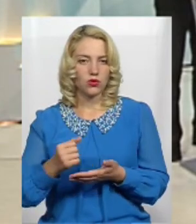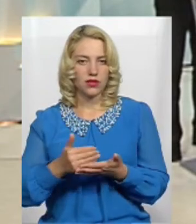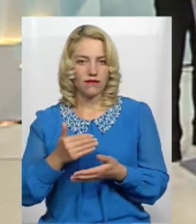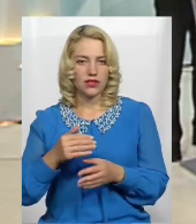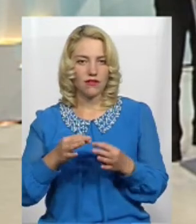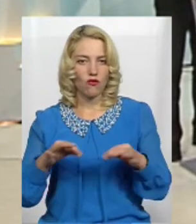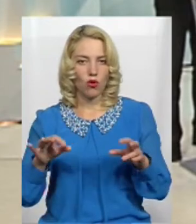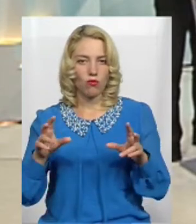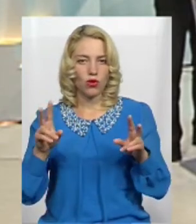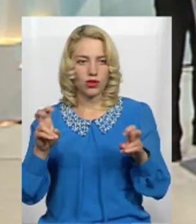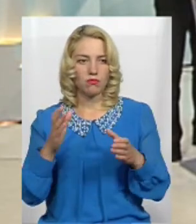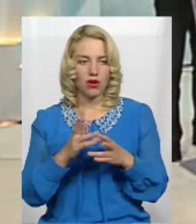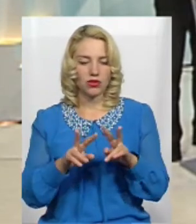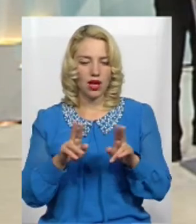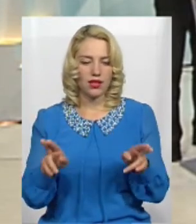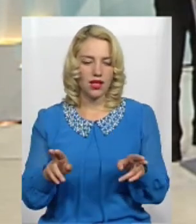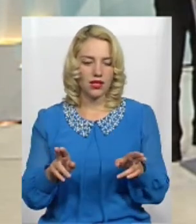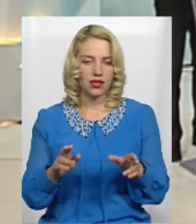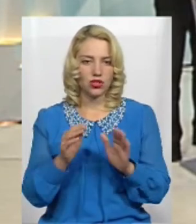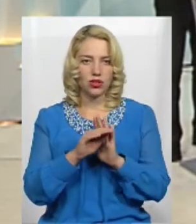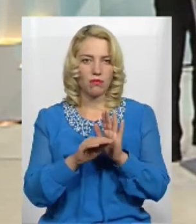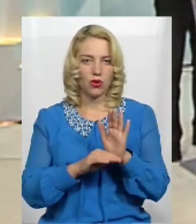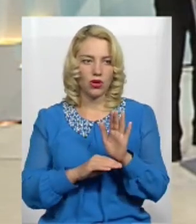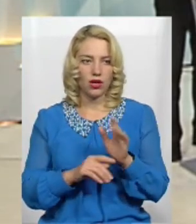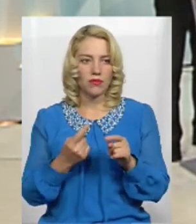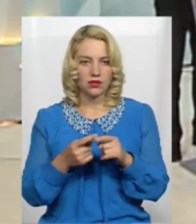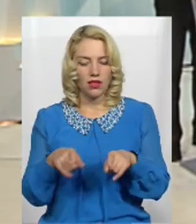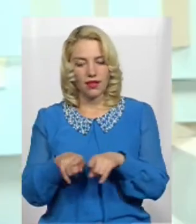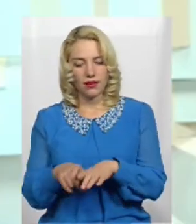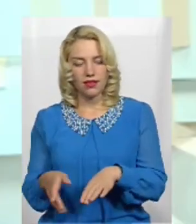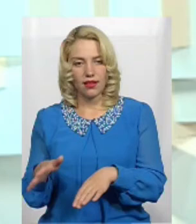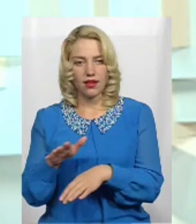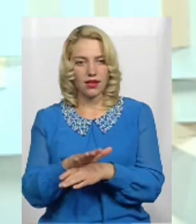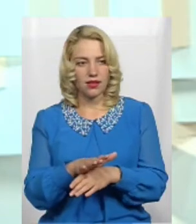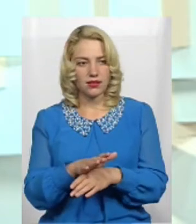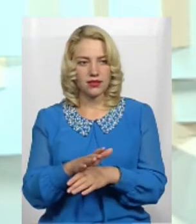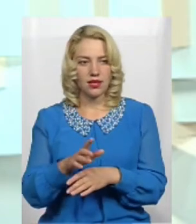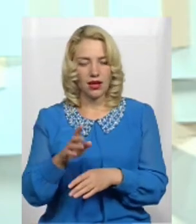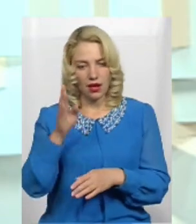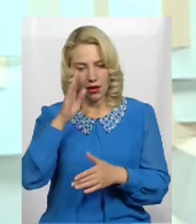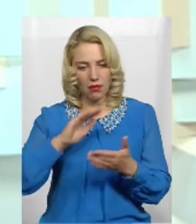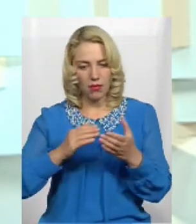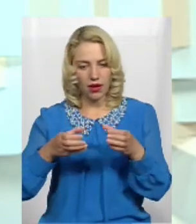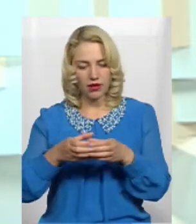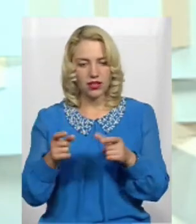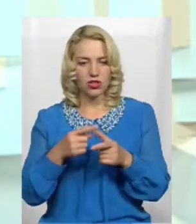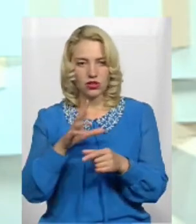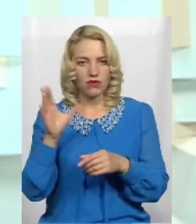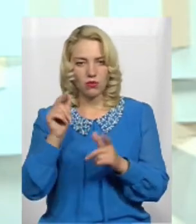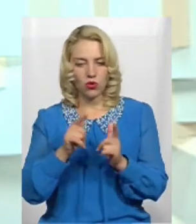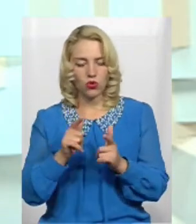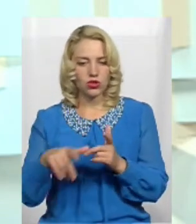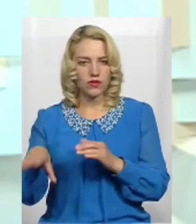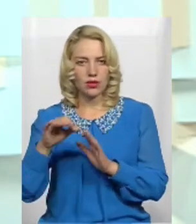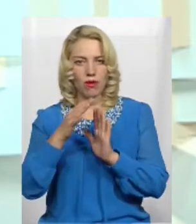«Свободи», мають аналогічні програми із партією. Це такий наказ партії, чи ви настільки дійсно погоджуєтеся повністю з усіма пунктами,